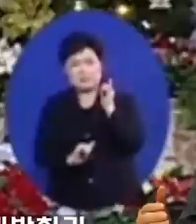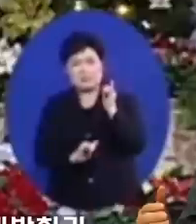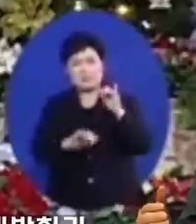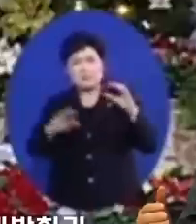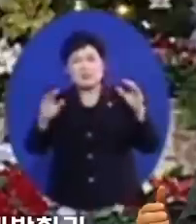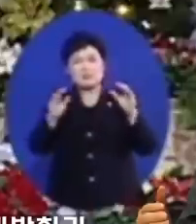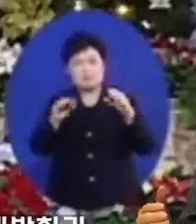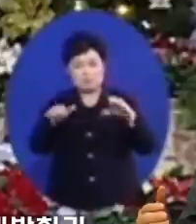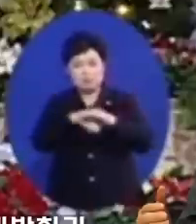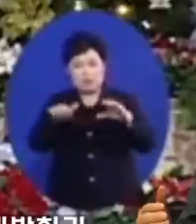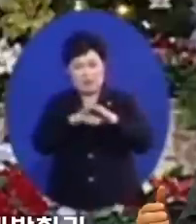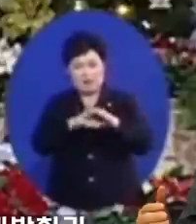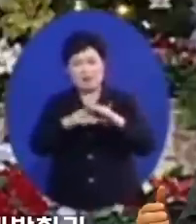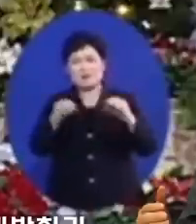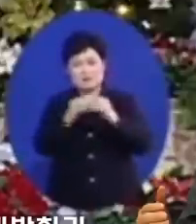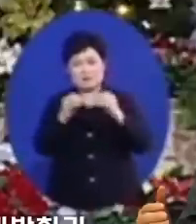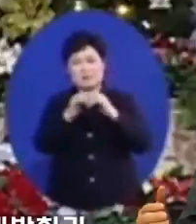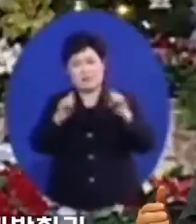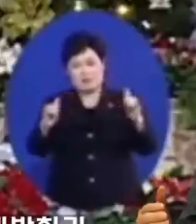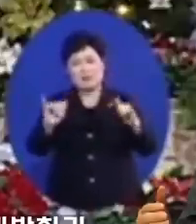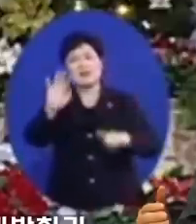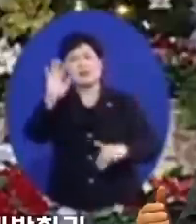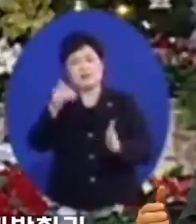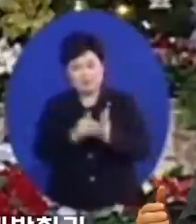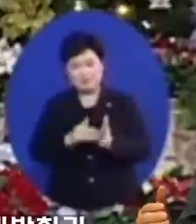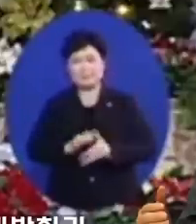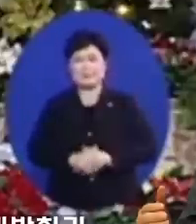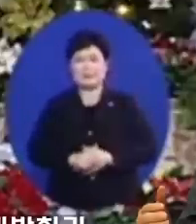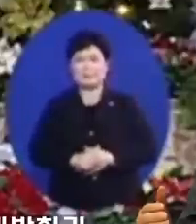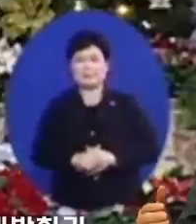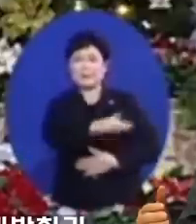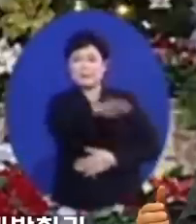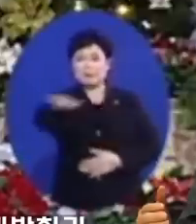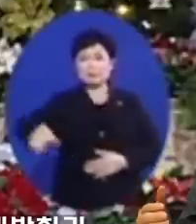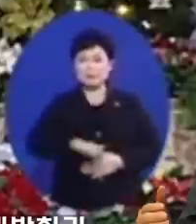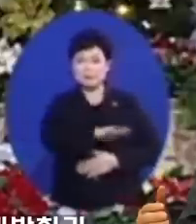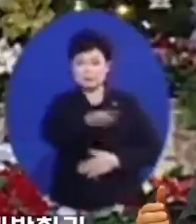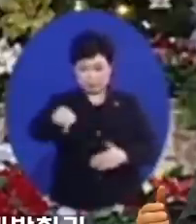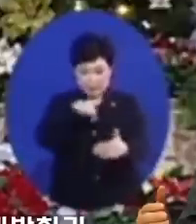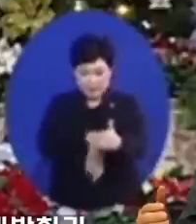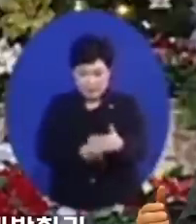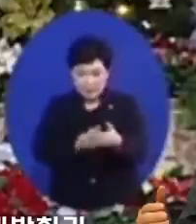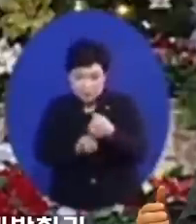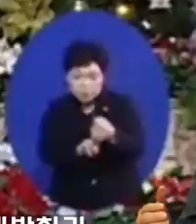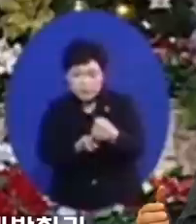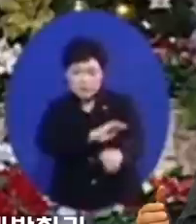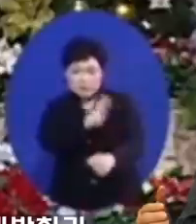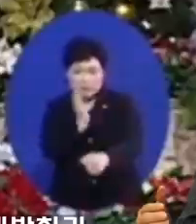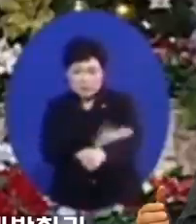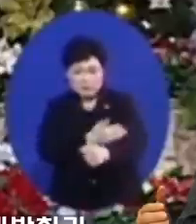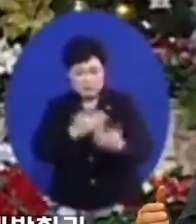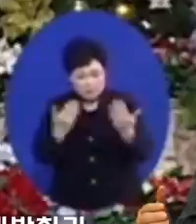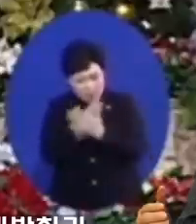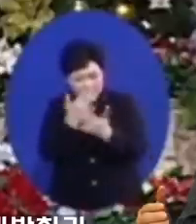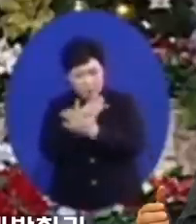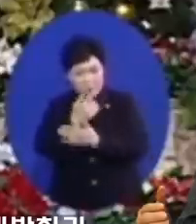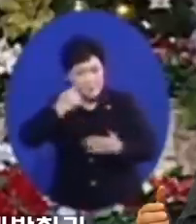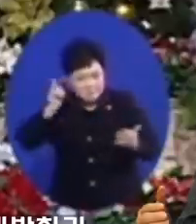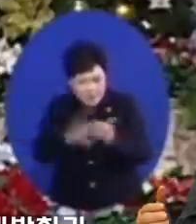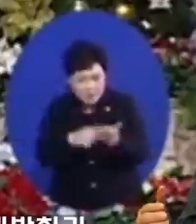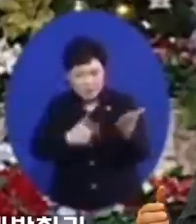문학자가 되고 글을 쓴 사람이 된 것입니다. 우리는 우리 안에 숨어있는 잠재력을 개발하고 알아내기